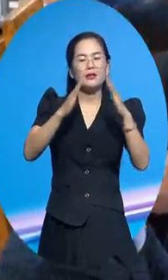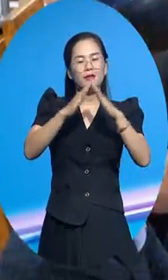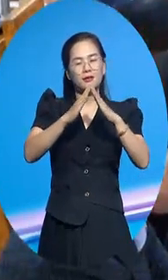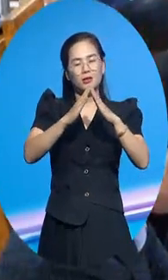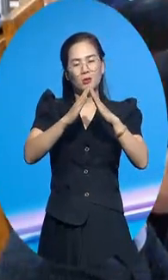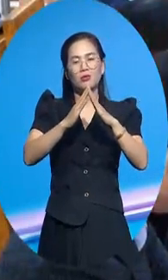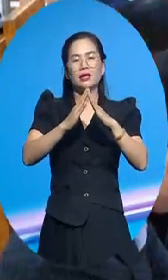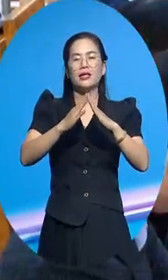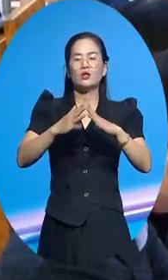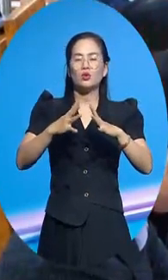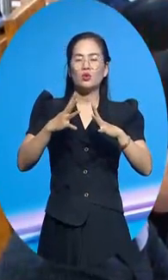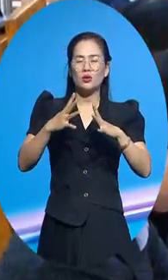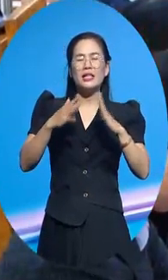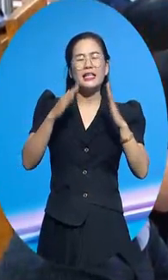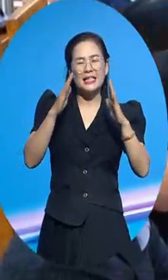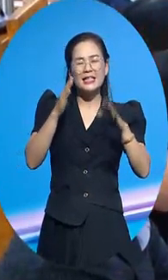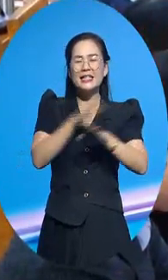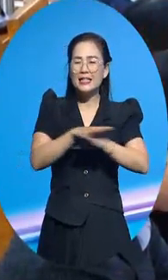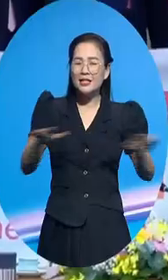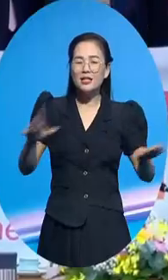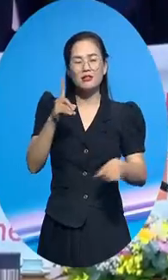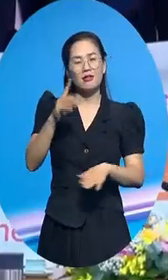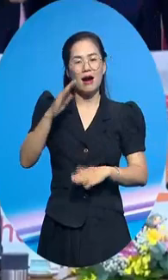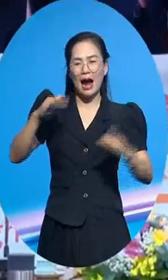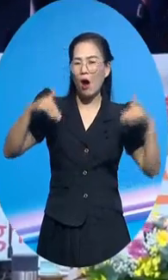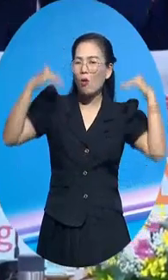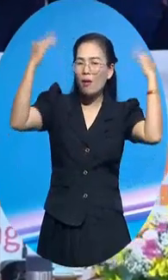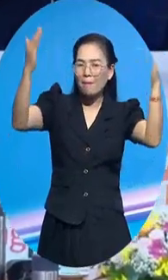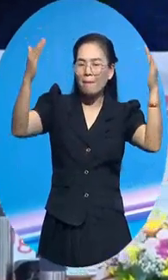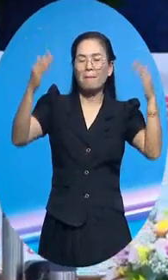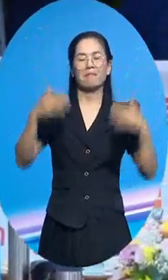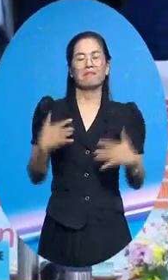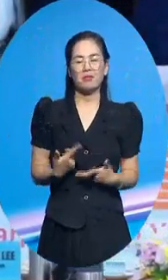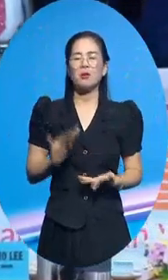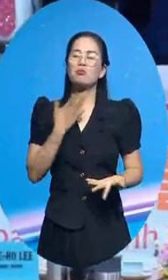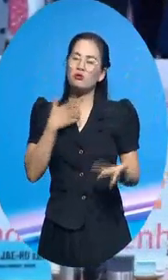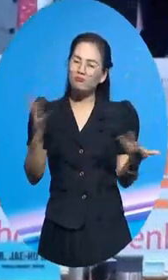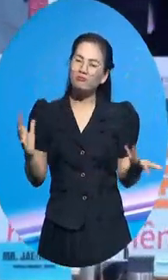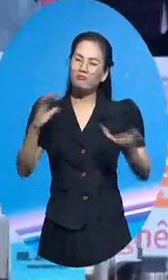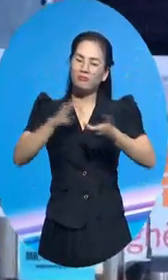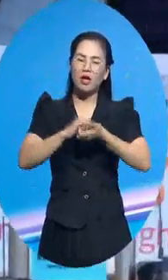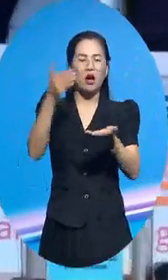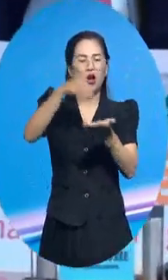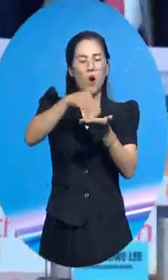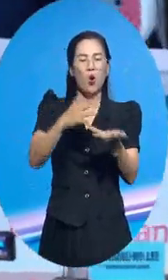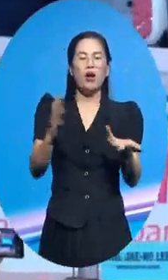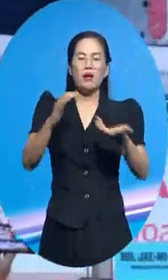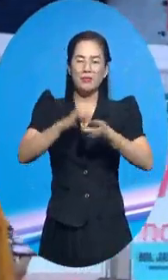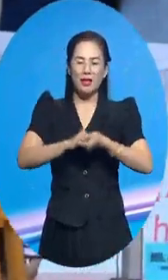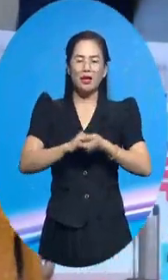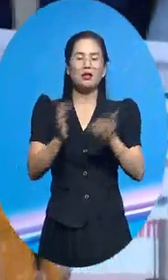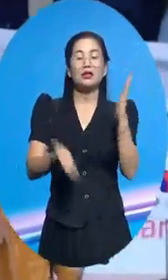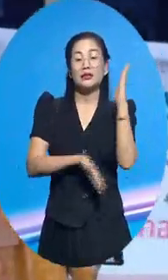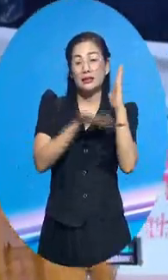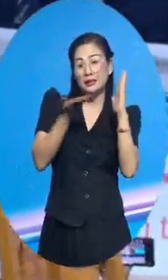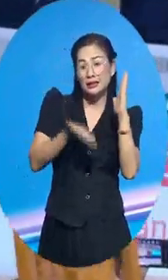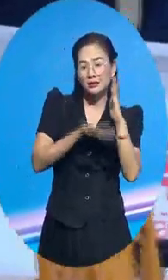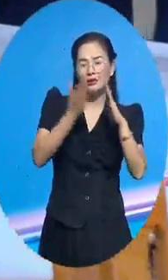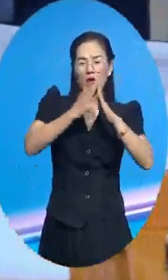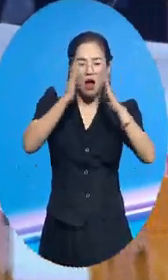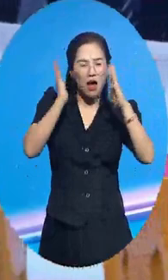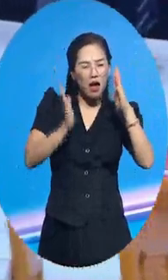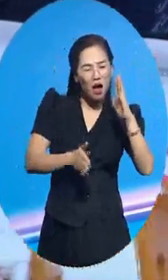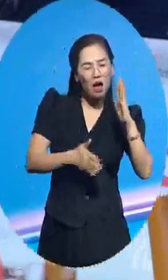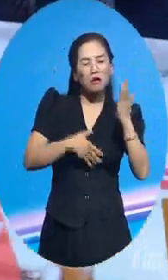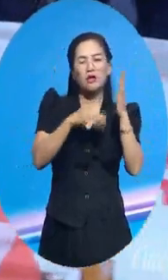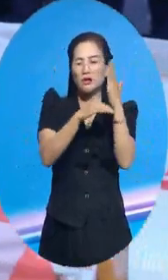trí cao cấp của quốc gia và quốc tế. Vì vậy, cuộc gặp gỡ lần này sẽ mở ra nhiều cơ hội hợp tác giữa hai bên, đặc biệt là về lĩnh vực